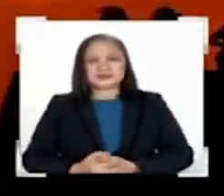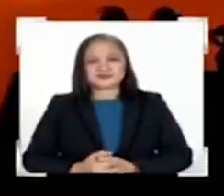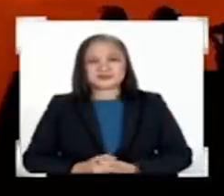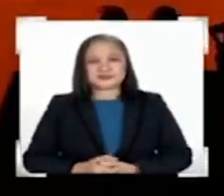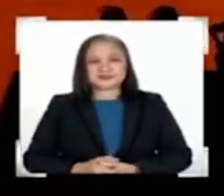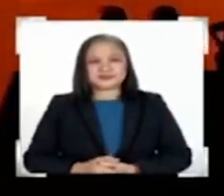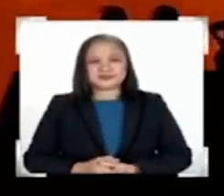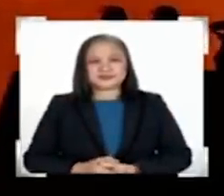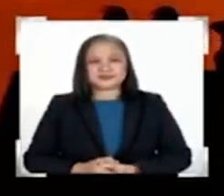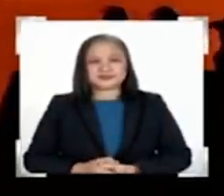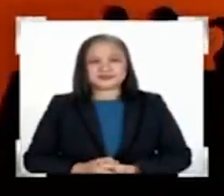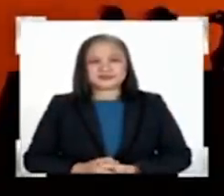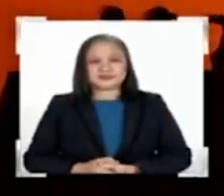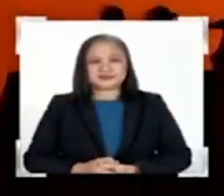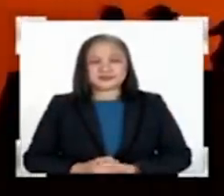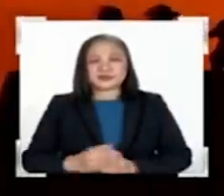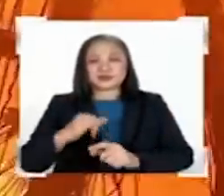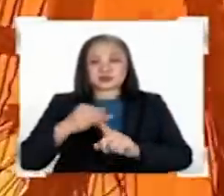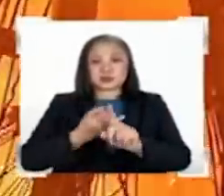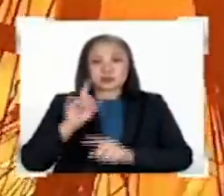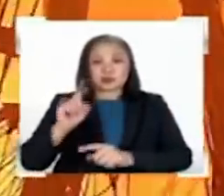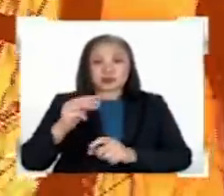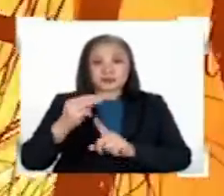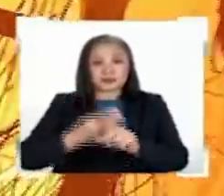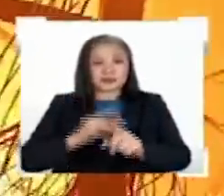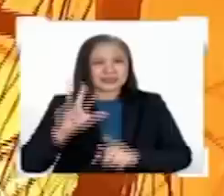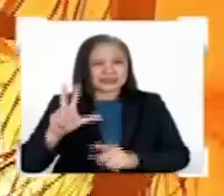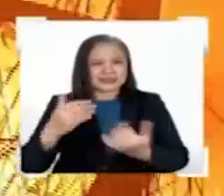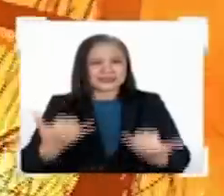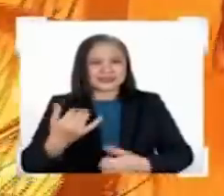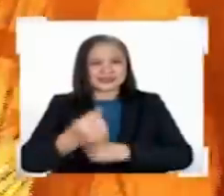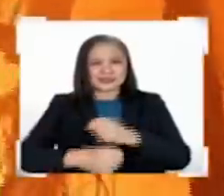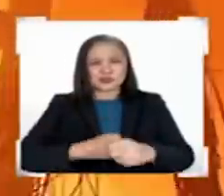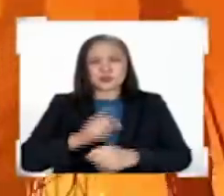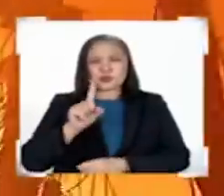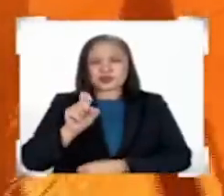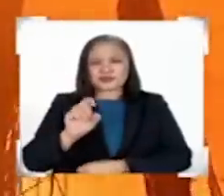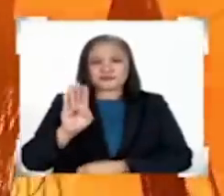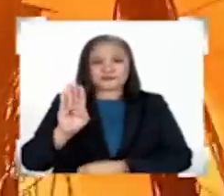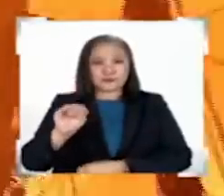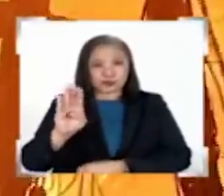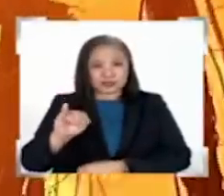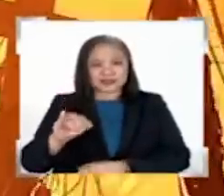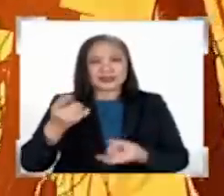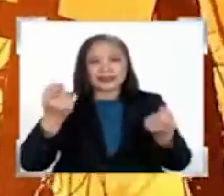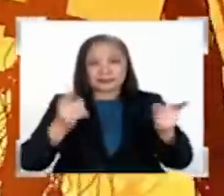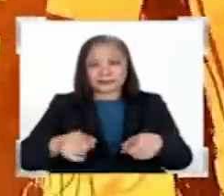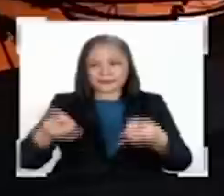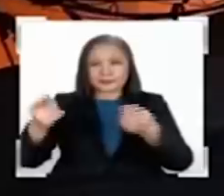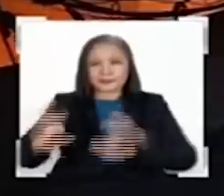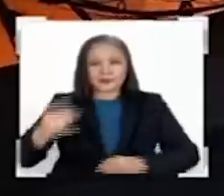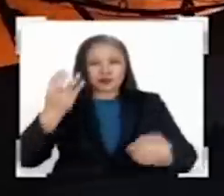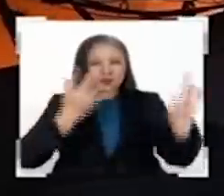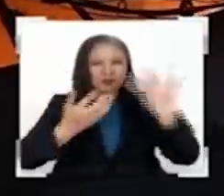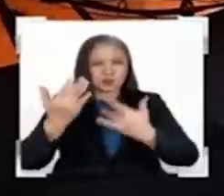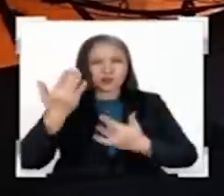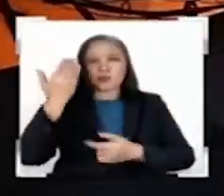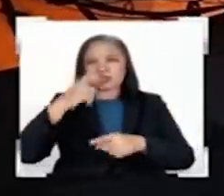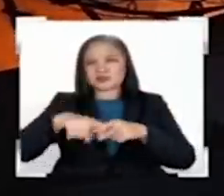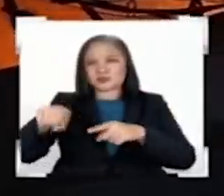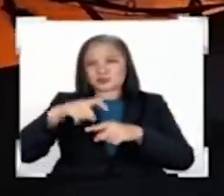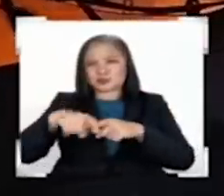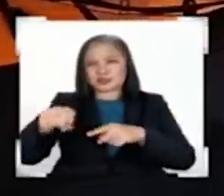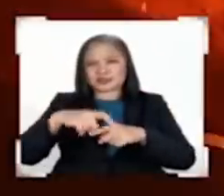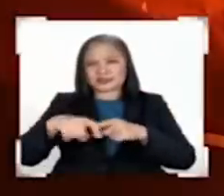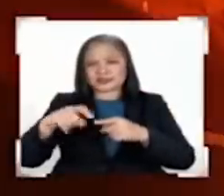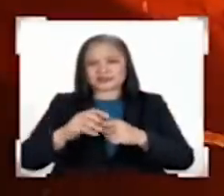Mula January 1 hanggang March 3 ngayong taon, 114 ang mga sunog sa bansa na dahil sa kuryente. Mas marami ang mga